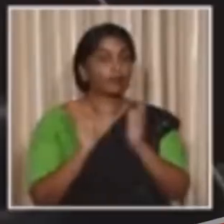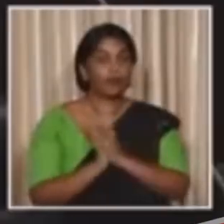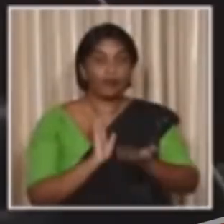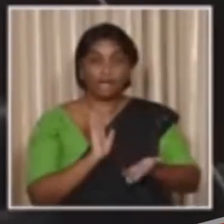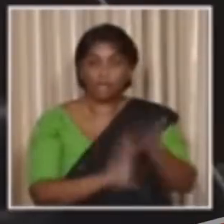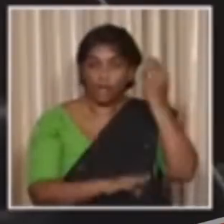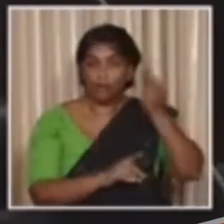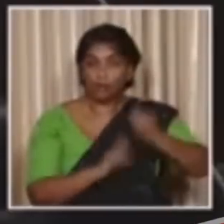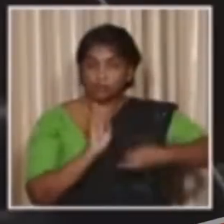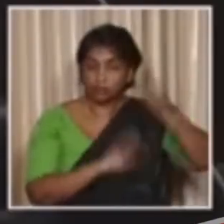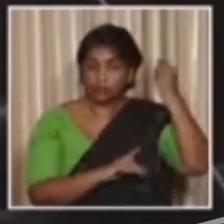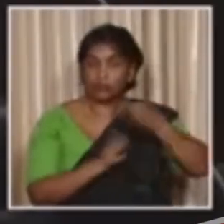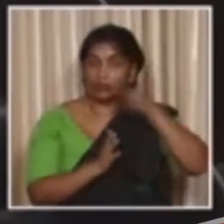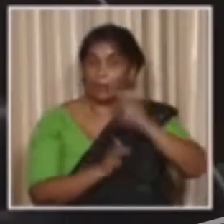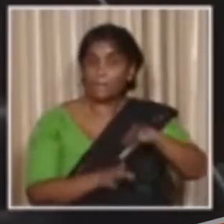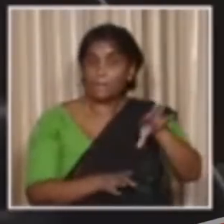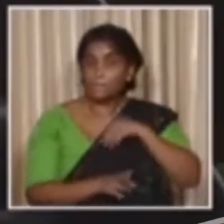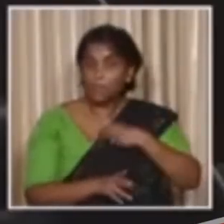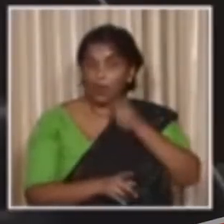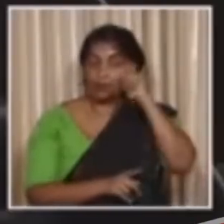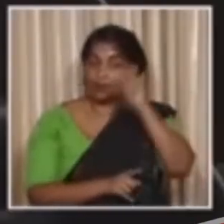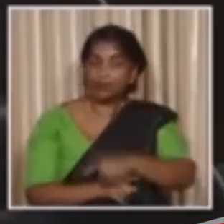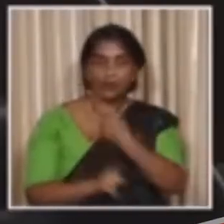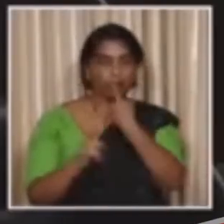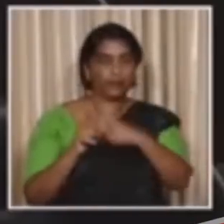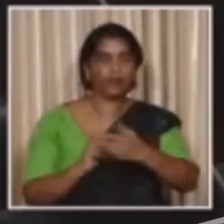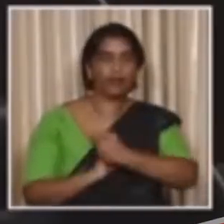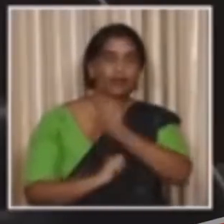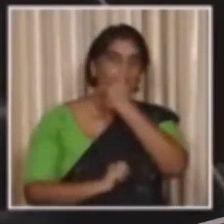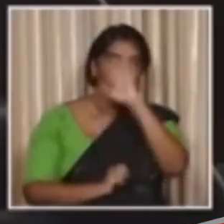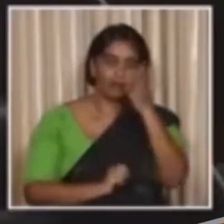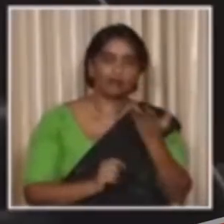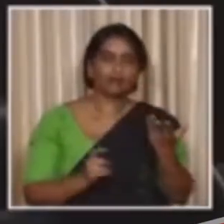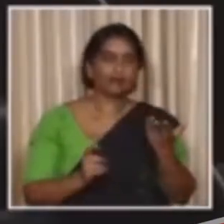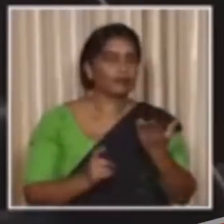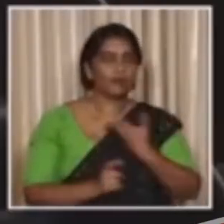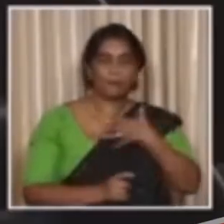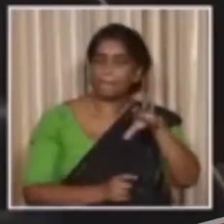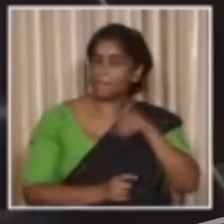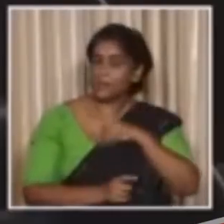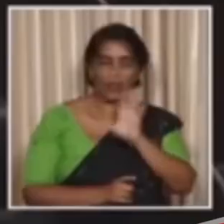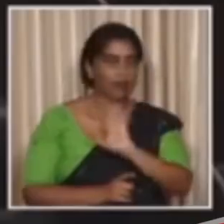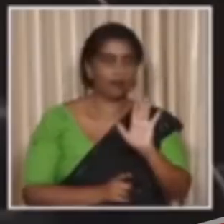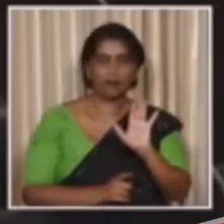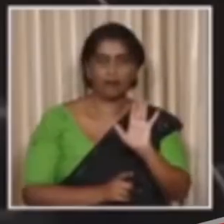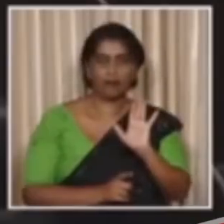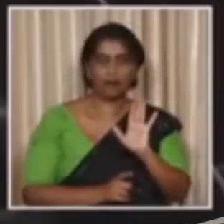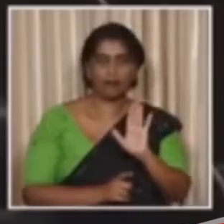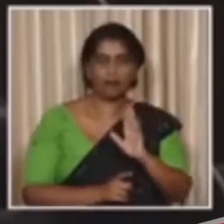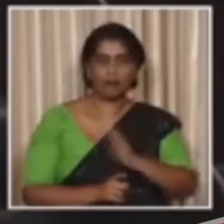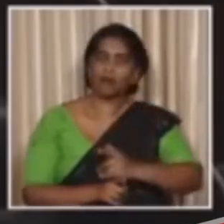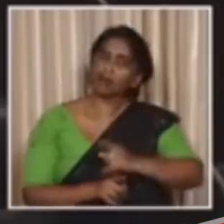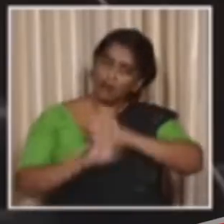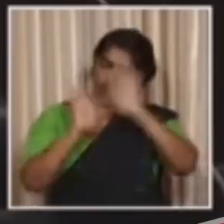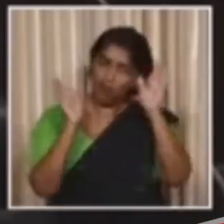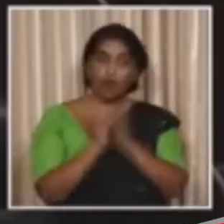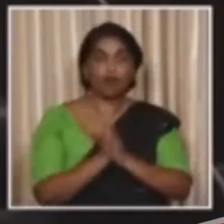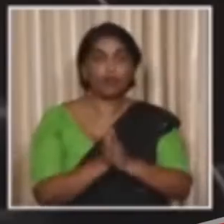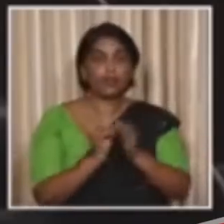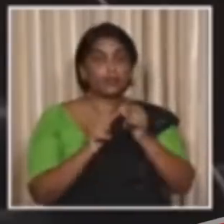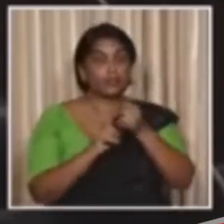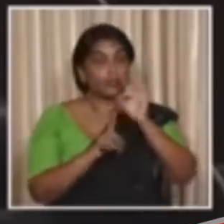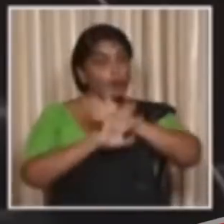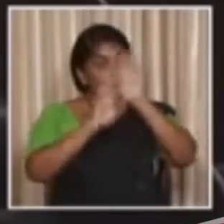කිරීමේ නිර්දේශ ටික පිළිනොගන්න මිනිහට විතරක් මෙතන ඇවිල්ලා තඩි බානවා. අපි එකග වෙන්නේ නැත්තේ ඒකට. තඩි බානවා නම් තඩි බාන්න අර කියන